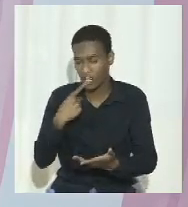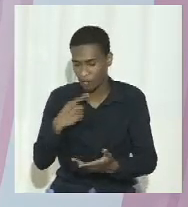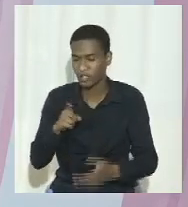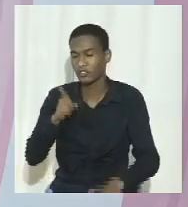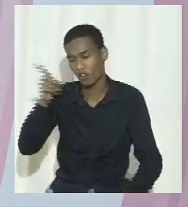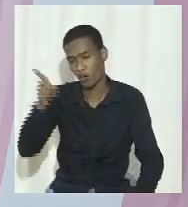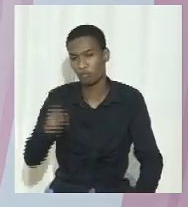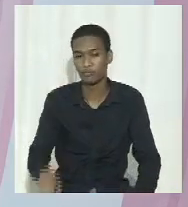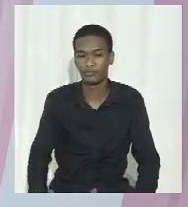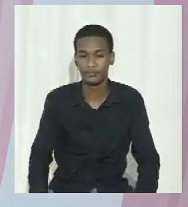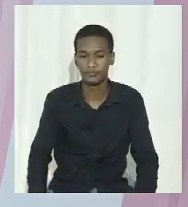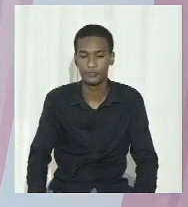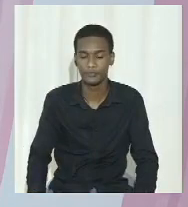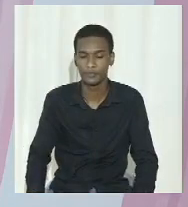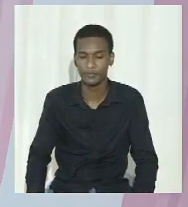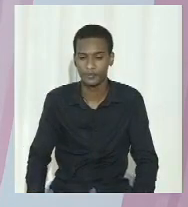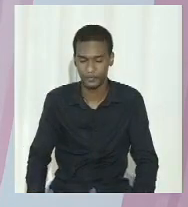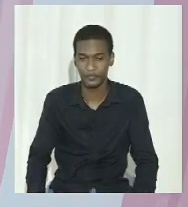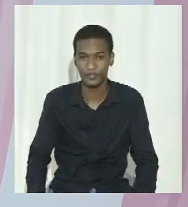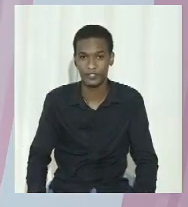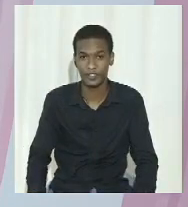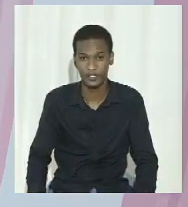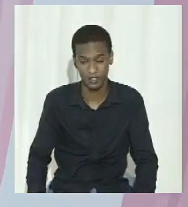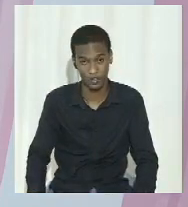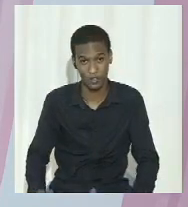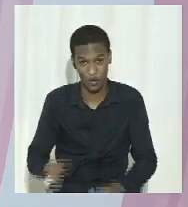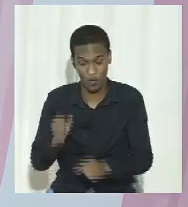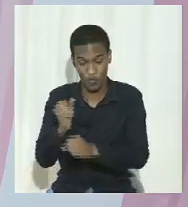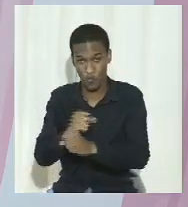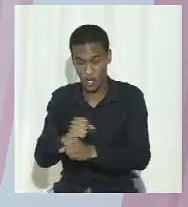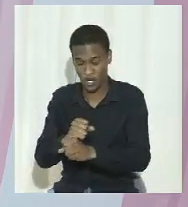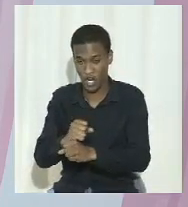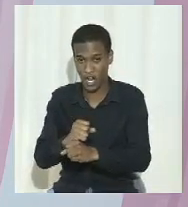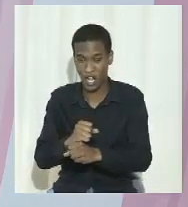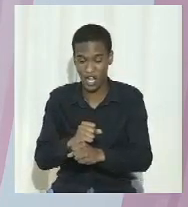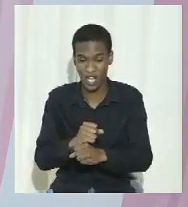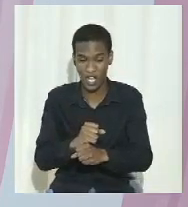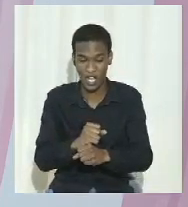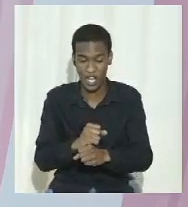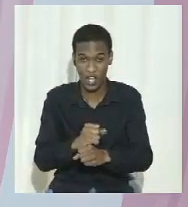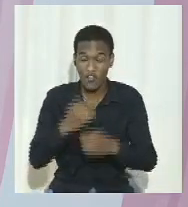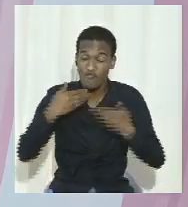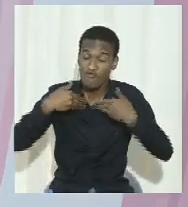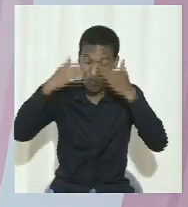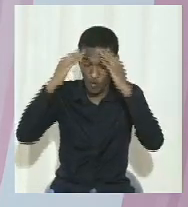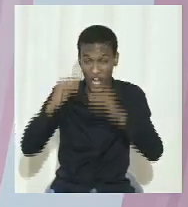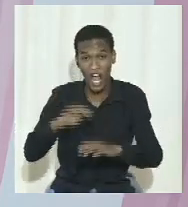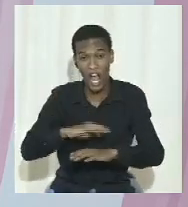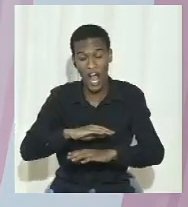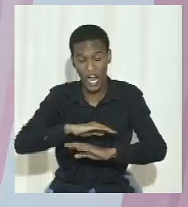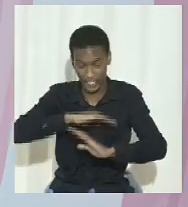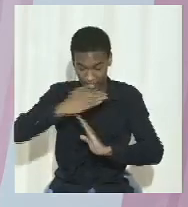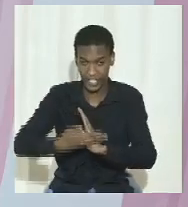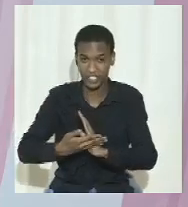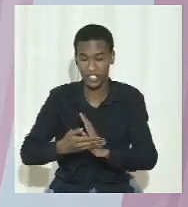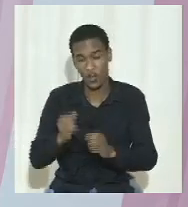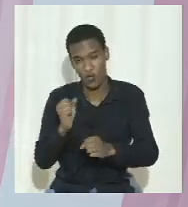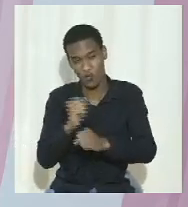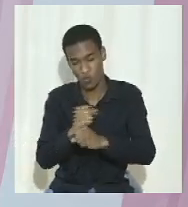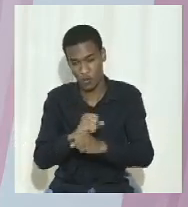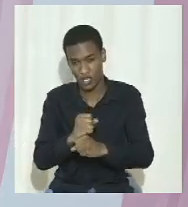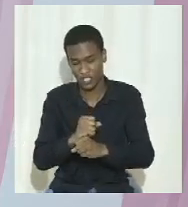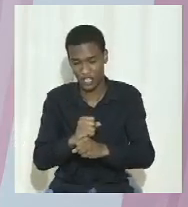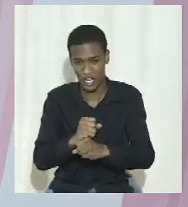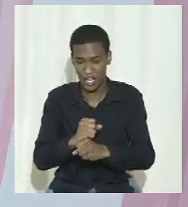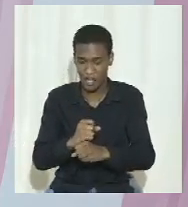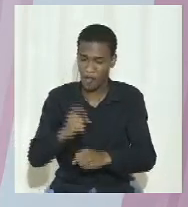vaksiny izany. Ny tranga tsy tokony hanaovana ilay vaksiny, ny olona rehetra izay mitondra